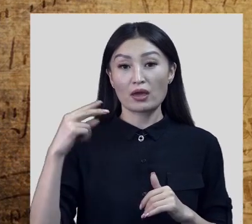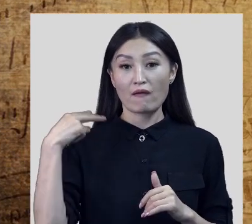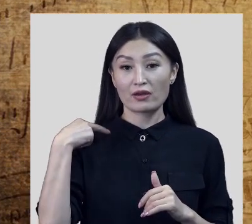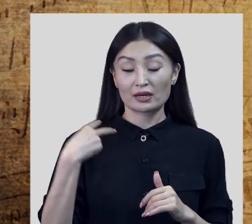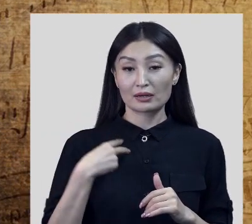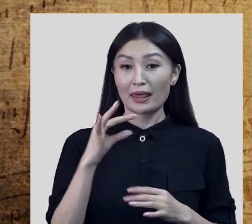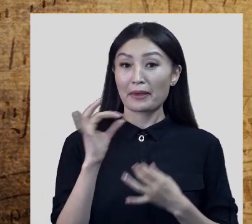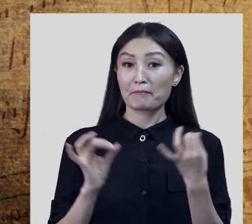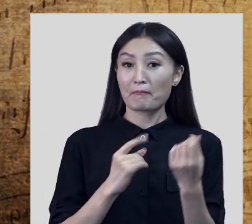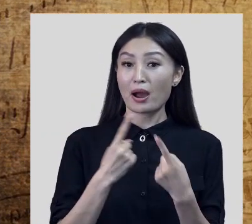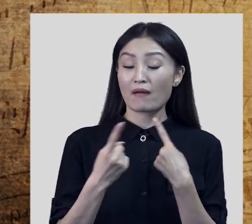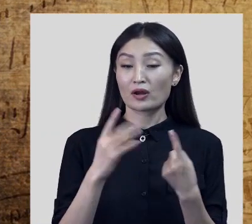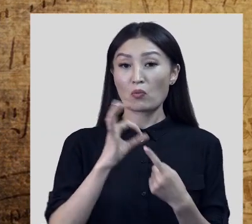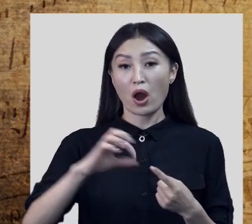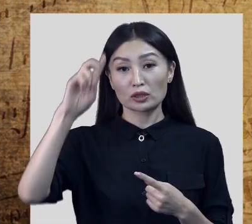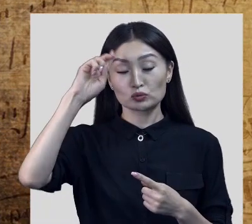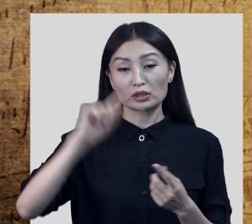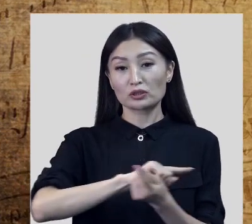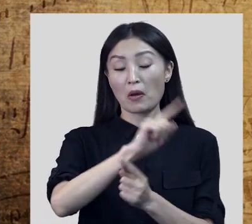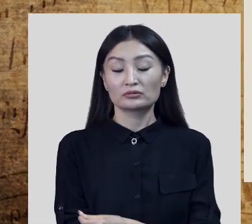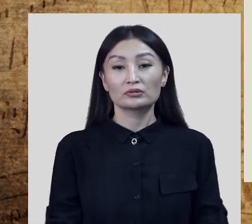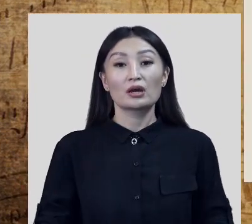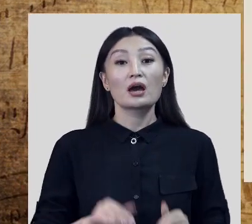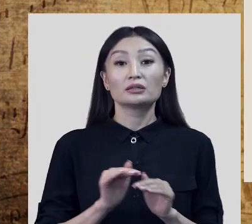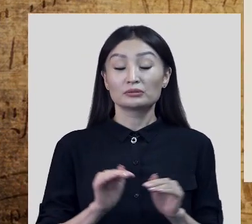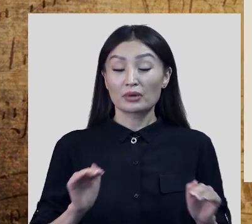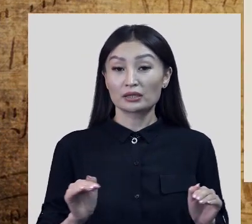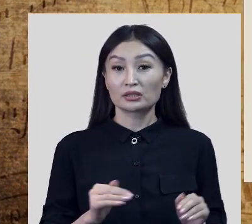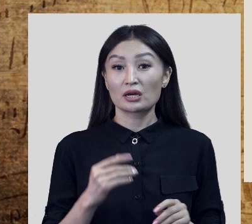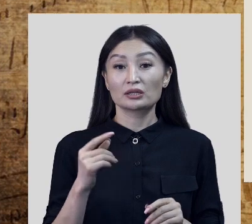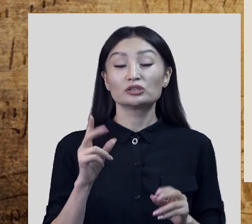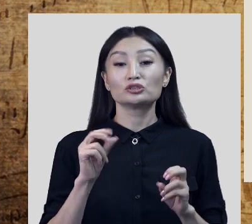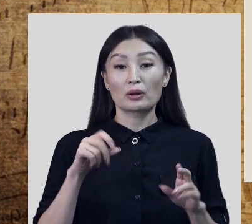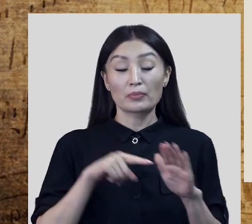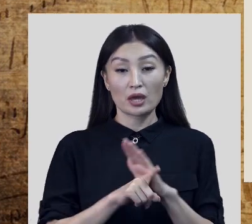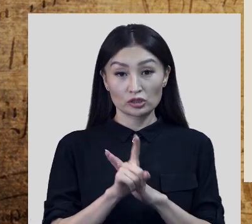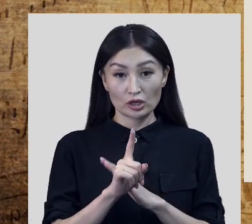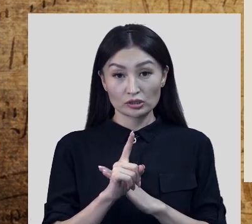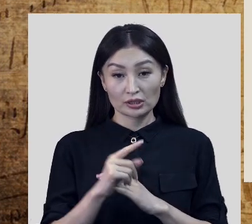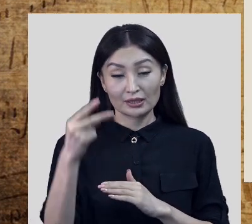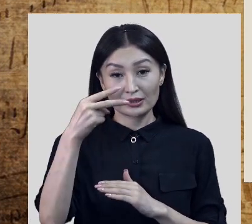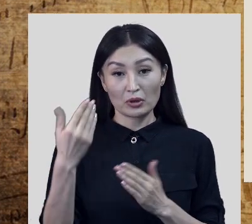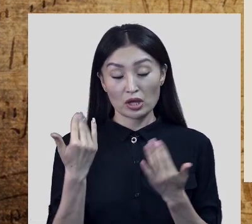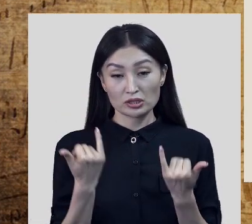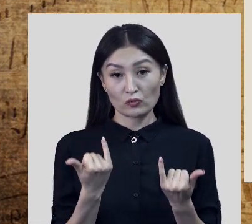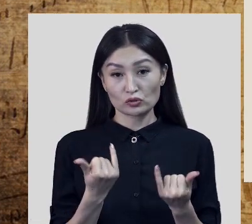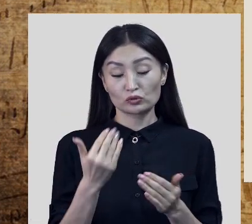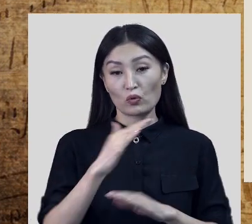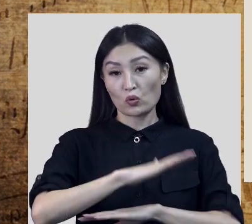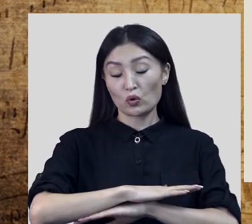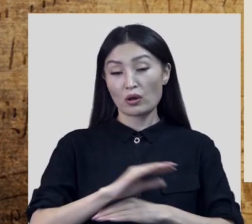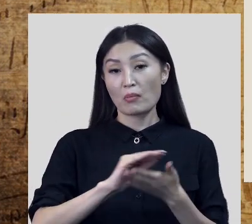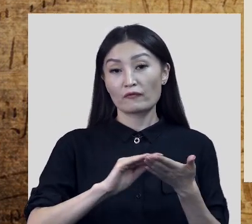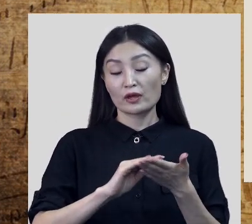поговорим о государственном перевороте во франции ребятам прежде чем мы приступим к теме нашего сегодняшнего урока давайте